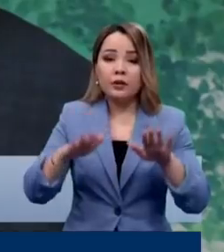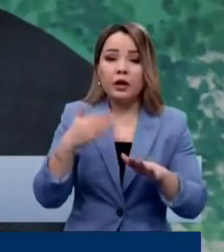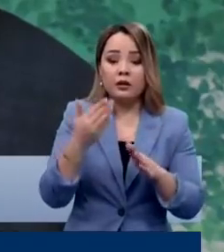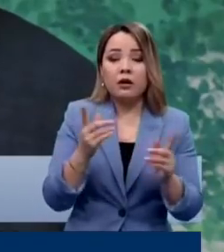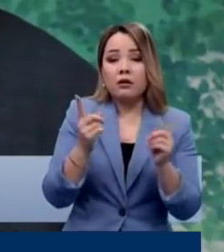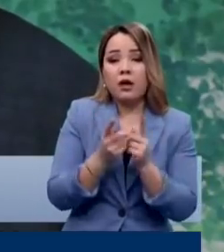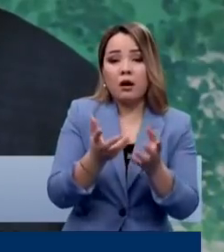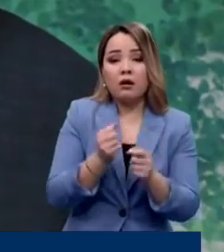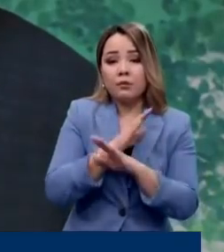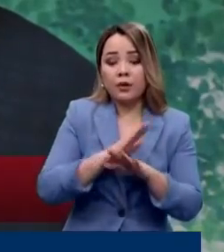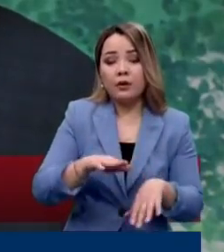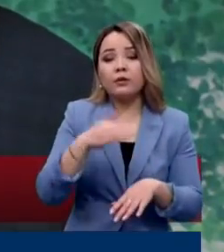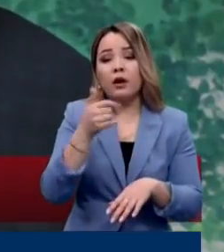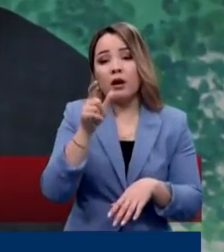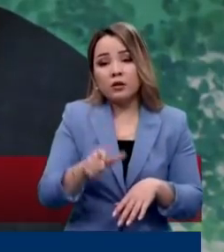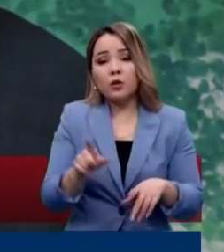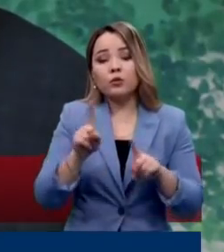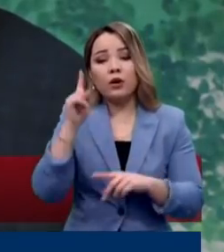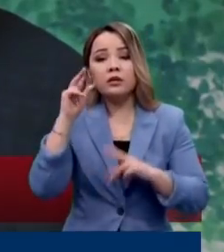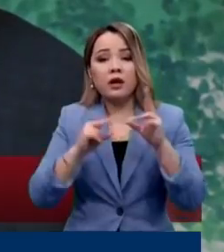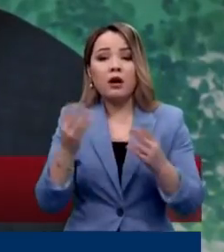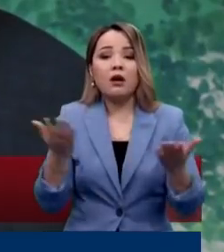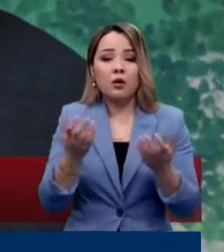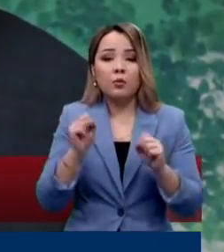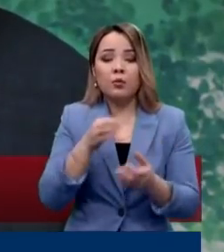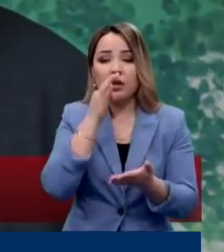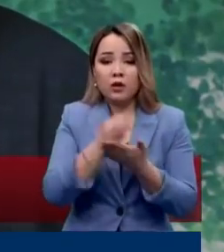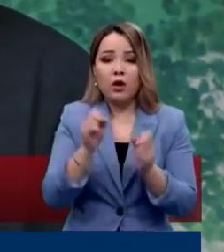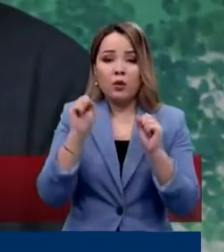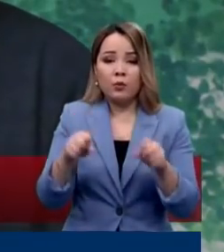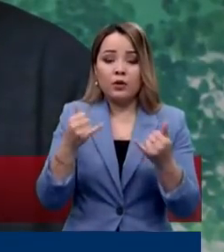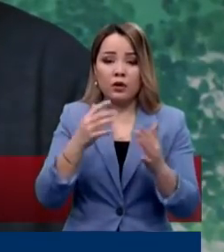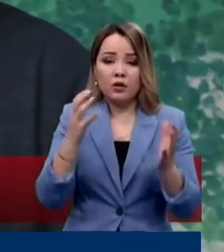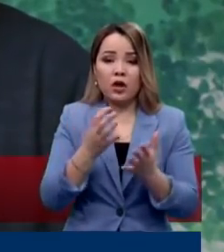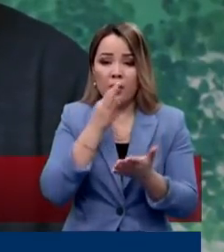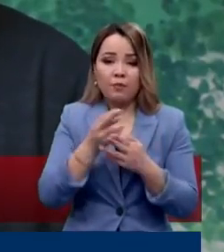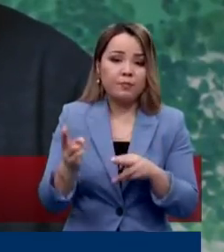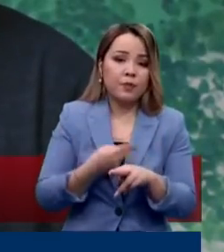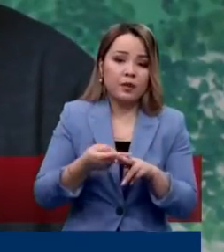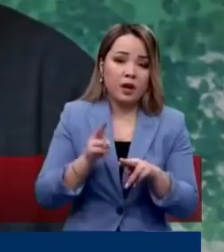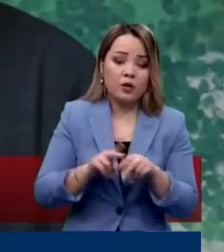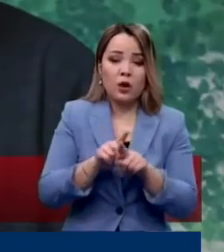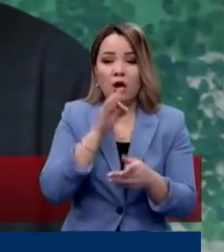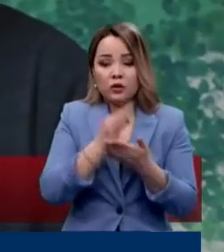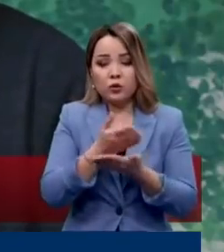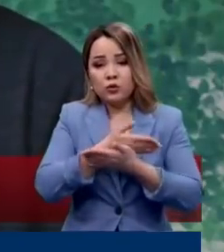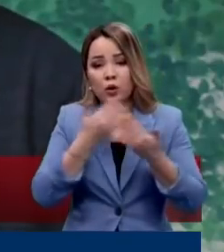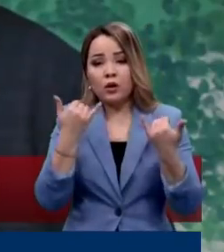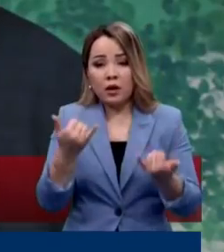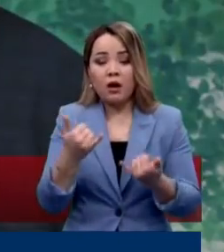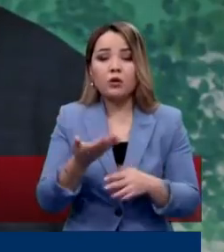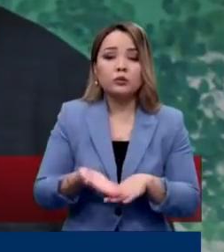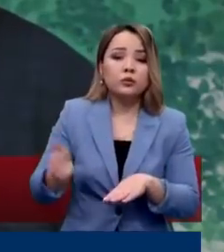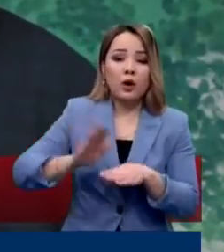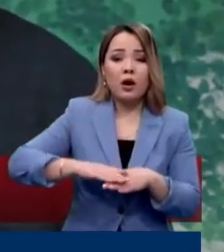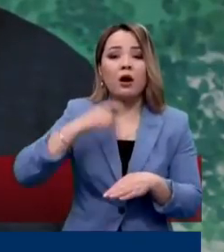адамды қабылдамай, сол кезде кездеспеген адамнан біз не үміт, не қайыр күтеміз? Себебі ауыл шаруашылығы өте бізде қиындап жатыр. Қарашөкеевтің